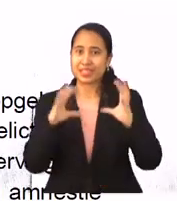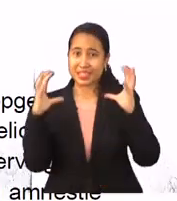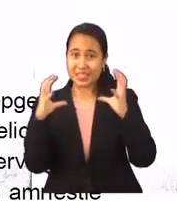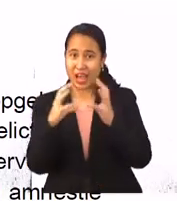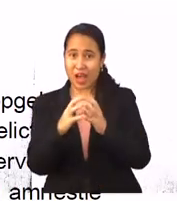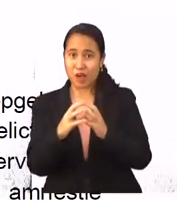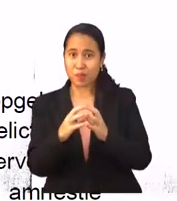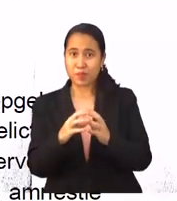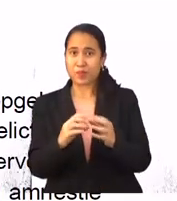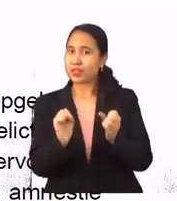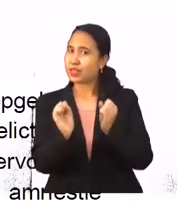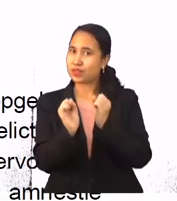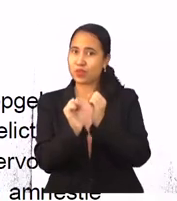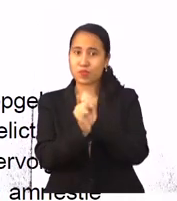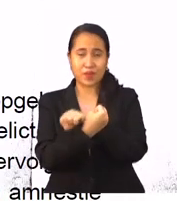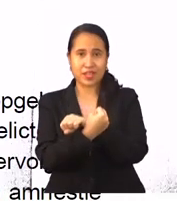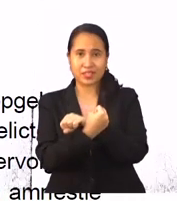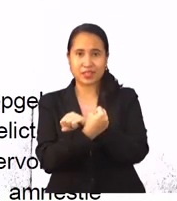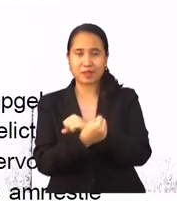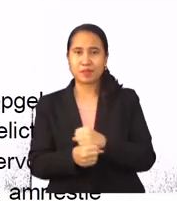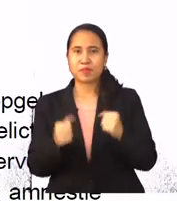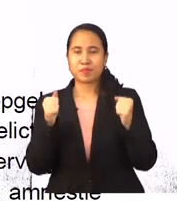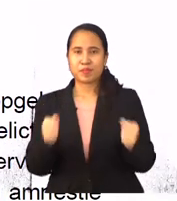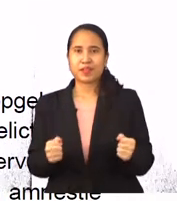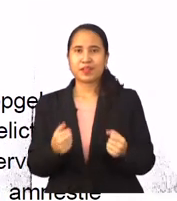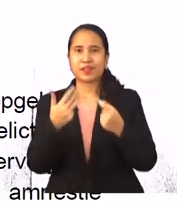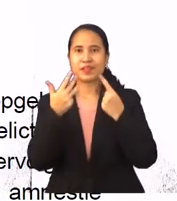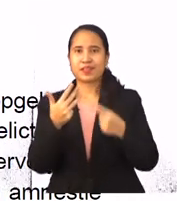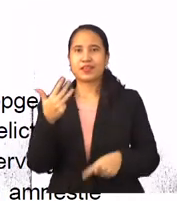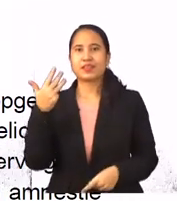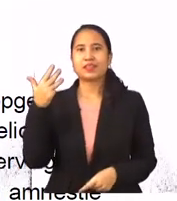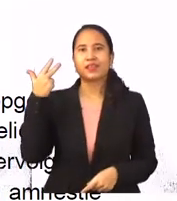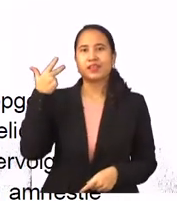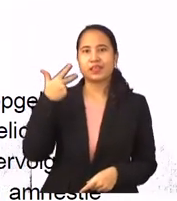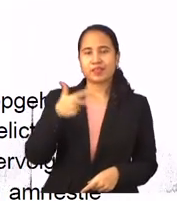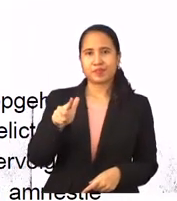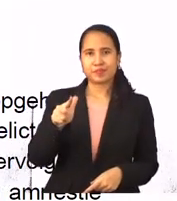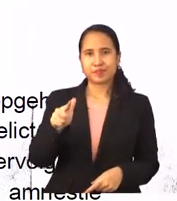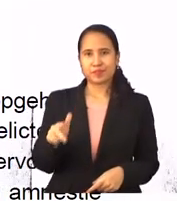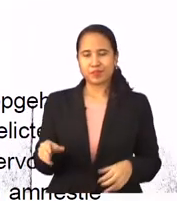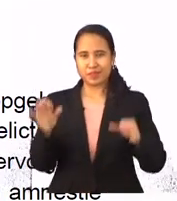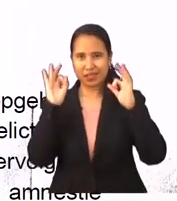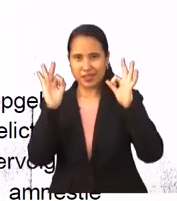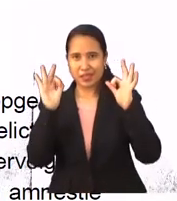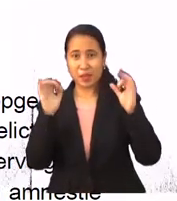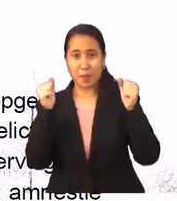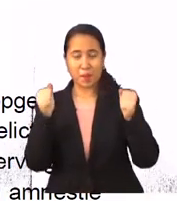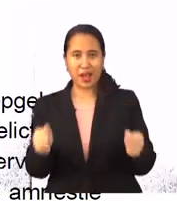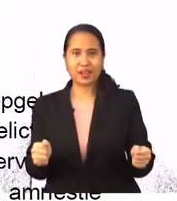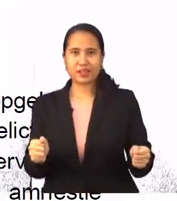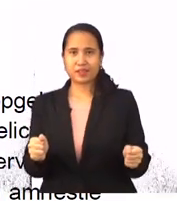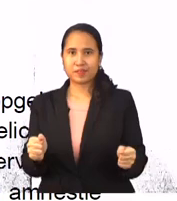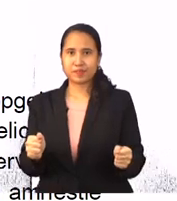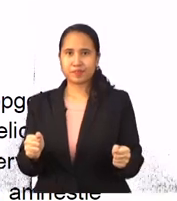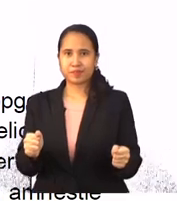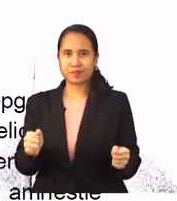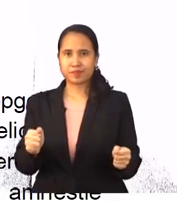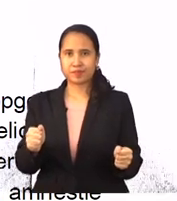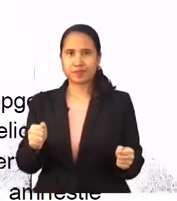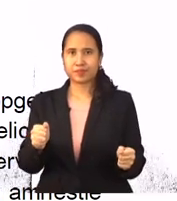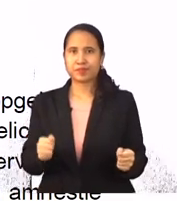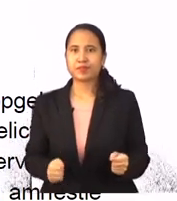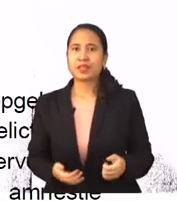niet gewijzigde bepalingen van de Amnestiewet 1989, althans in het bijzonder de bepalingen met betrekking tot